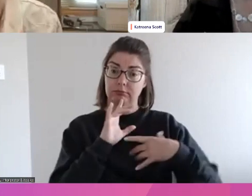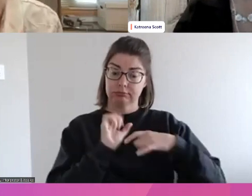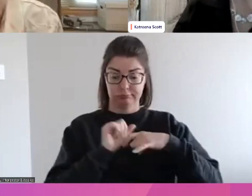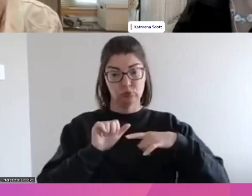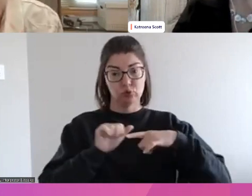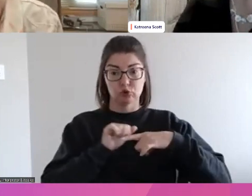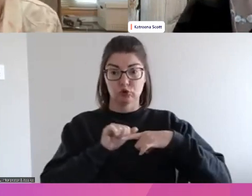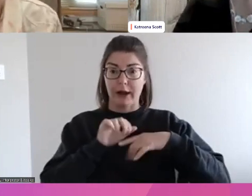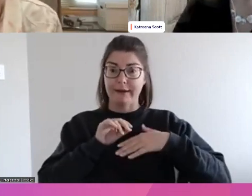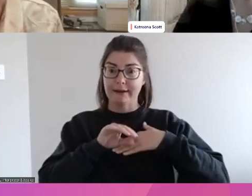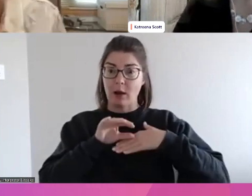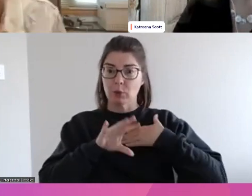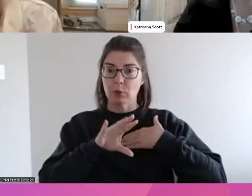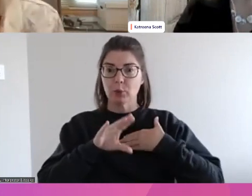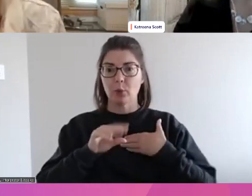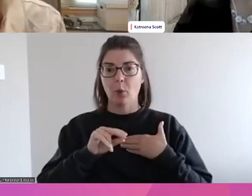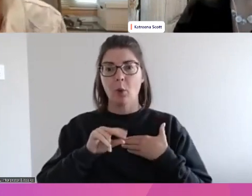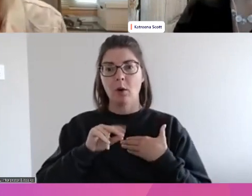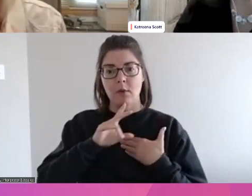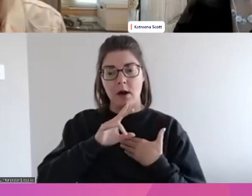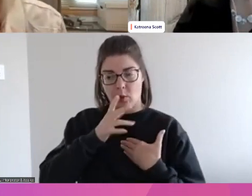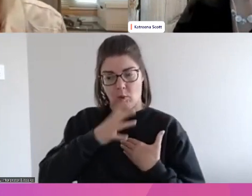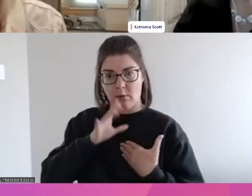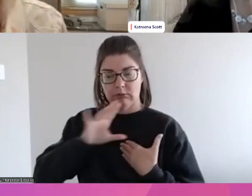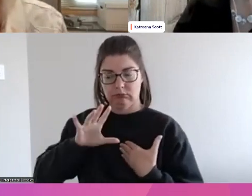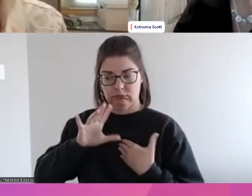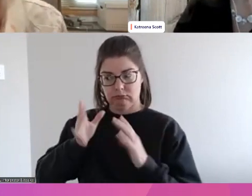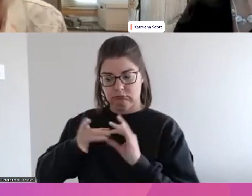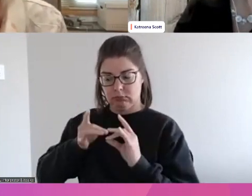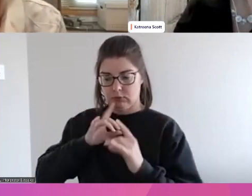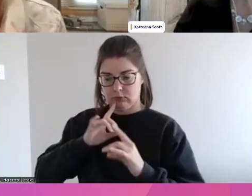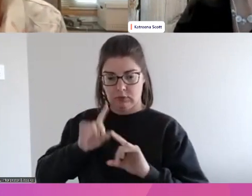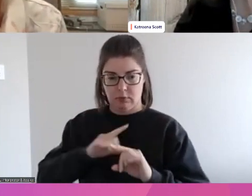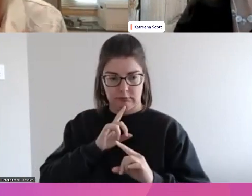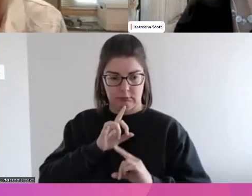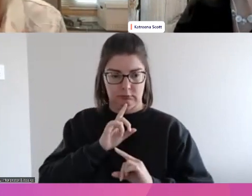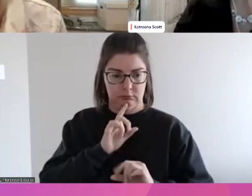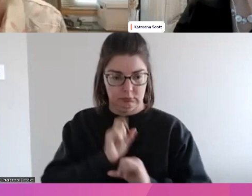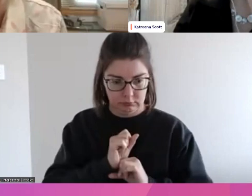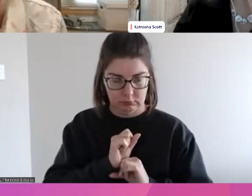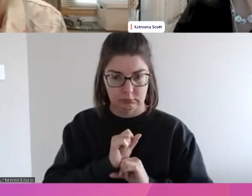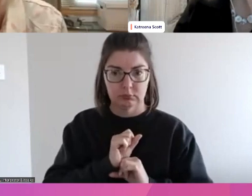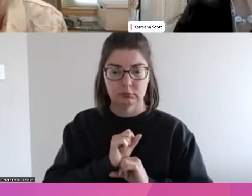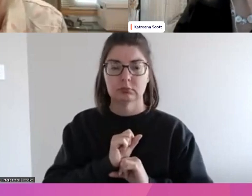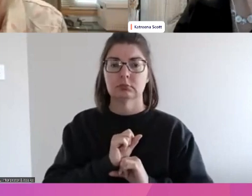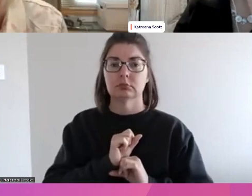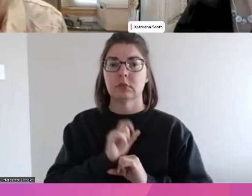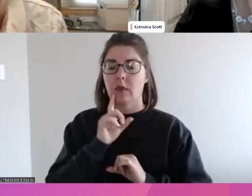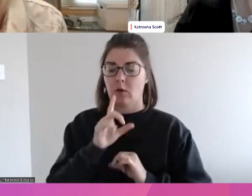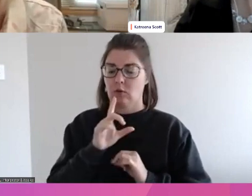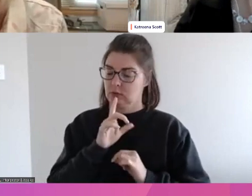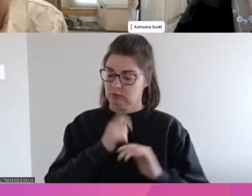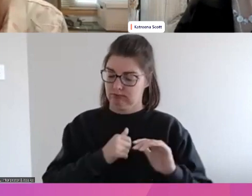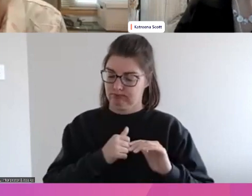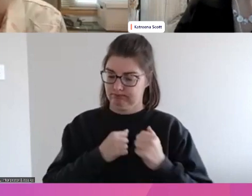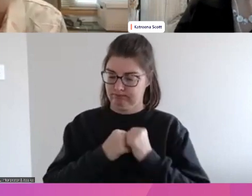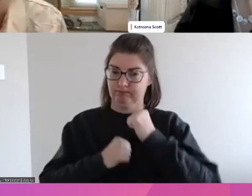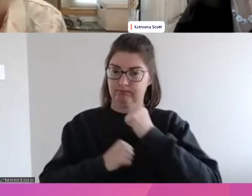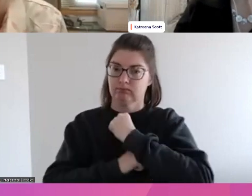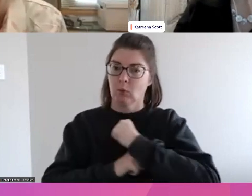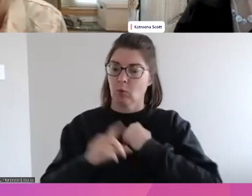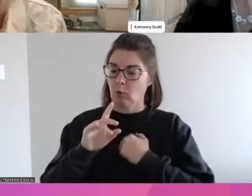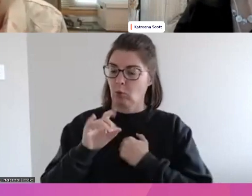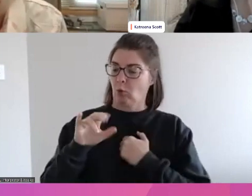pas des intervenantes formées, il y avait une autre femme qui l'écoutait sérieusement,